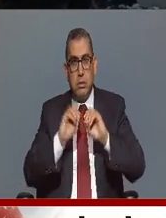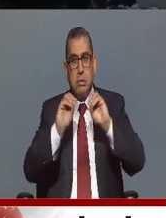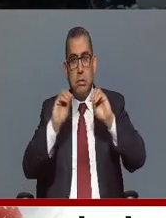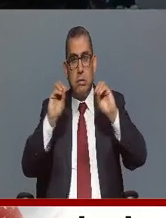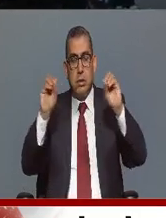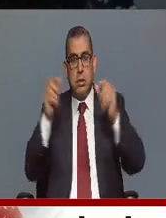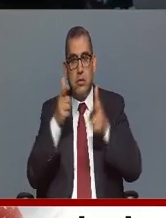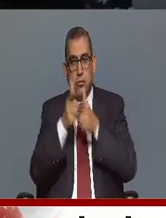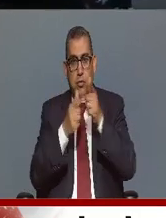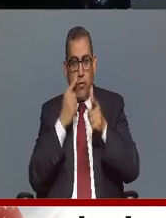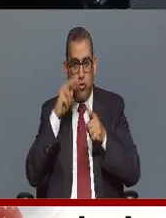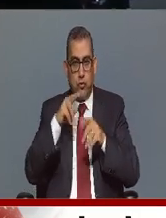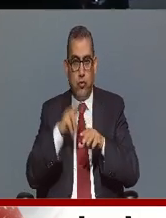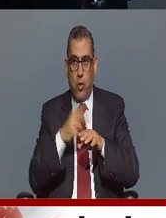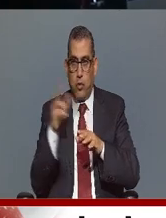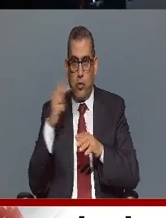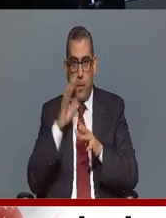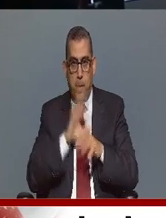إقبال الناس عليه.